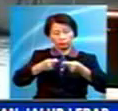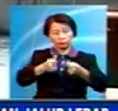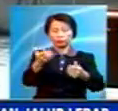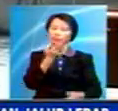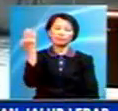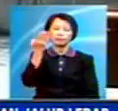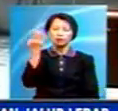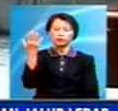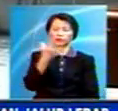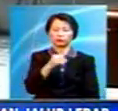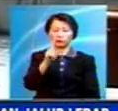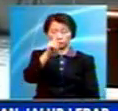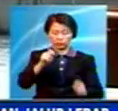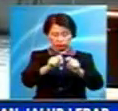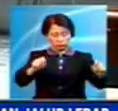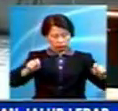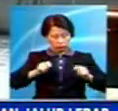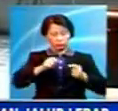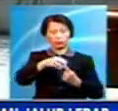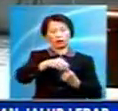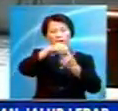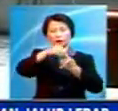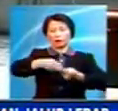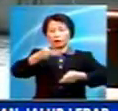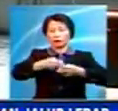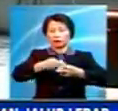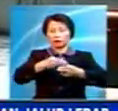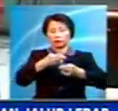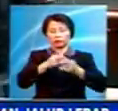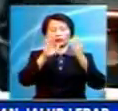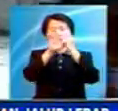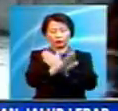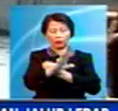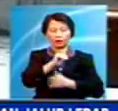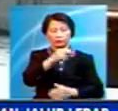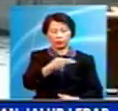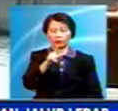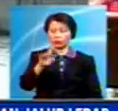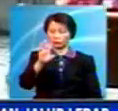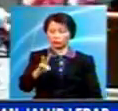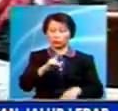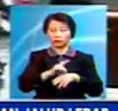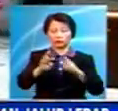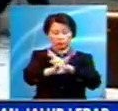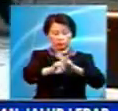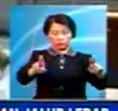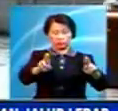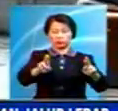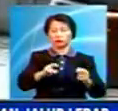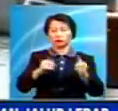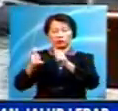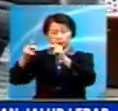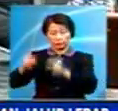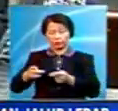biasa. Dan satu ruangan khas dinamakan sebagai Reflection MH17 disediakan oleh